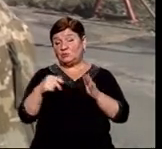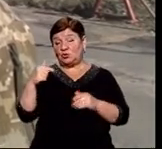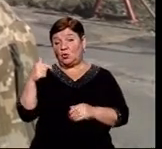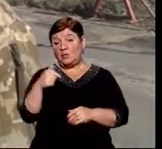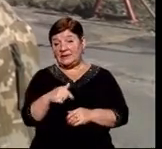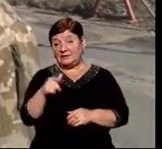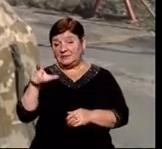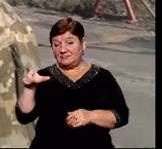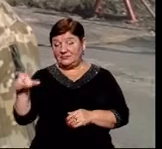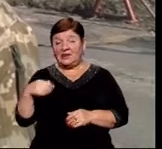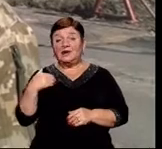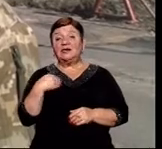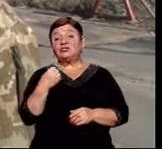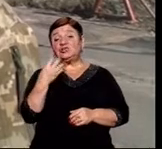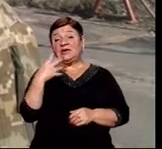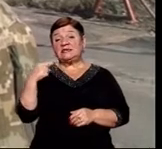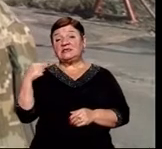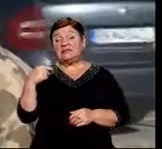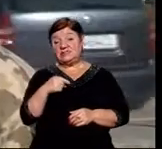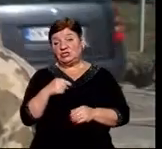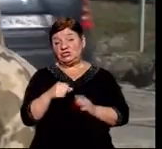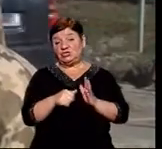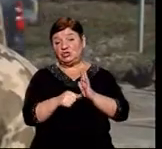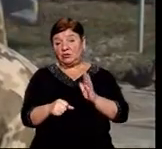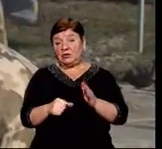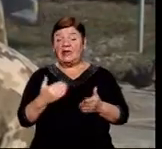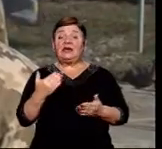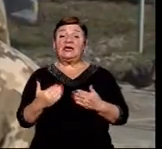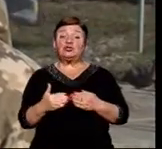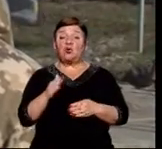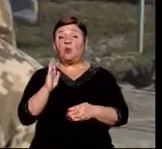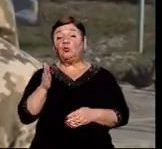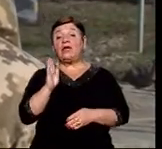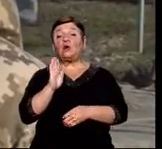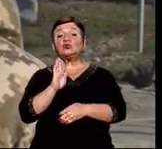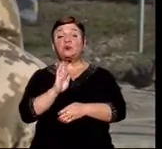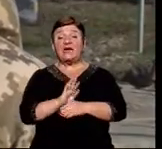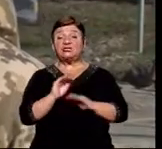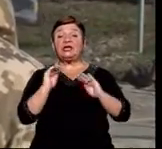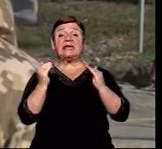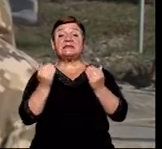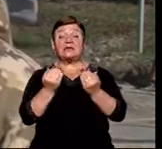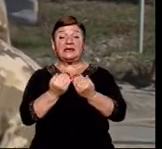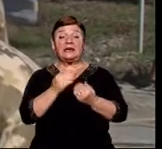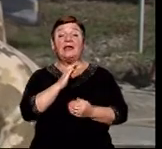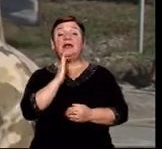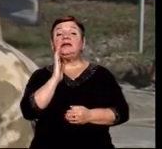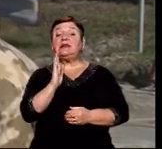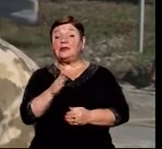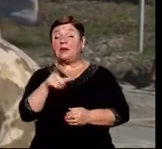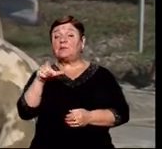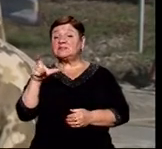початку обмежувальних заходів – 14600. Якщо надійде розпорядження закрити тільки пасажирський